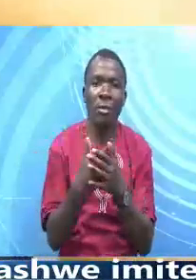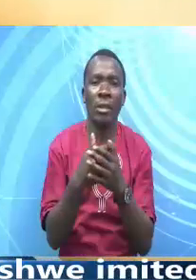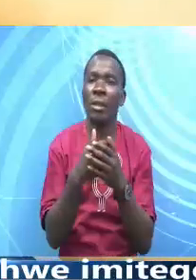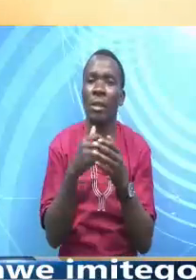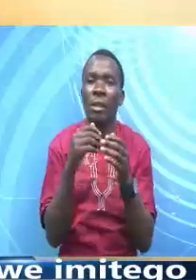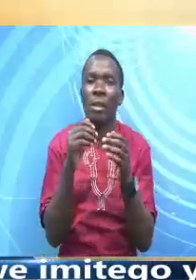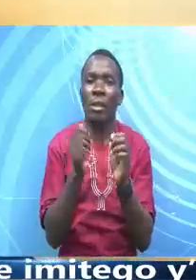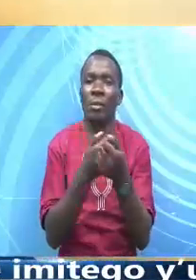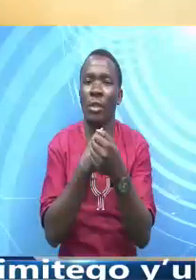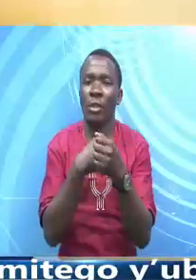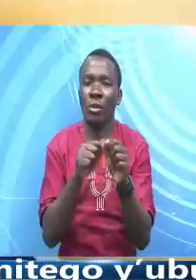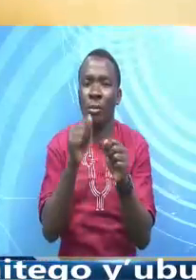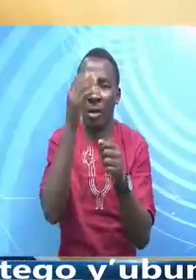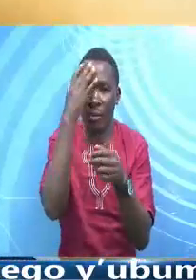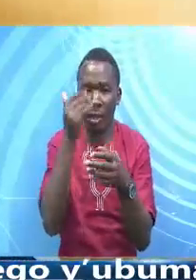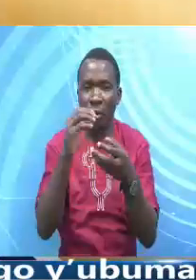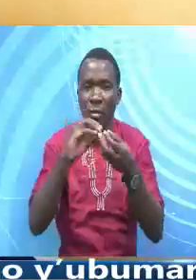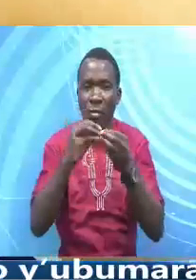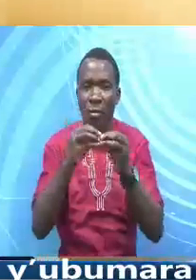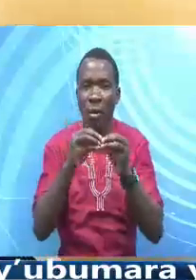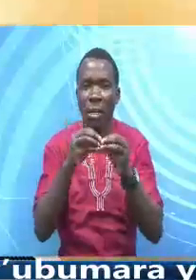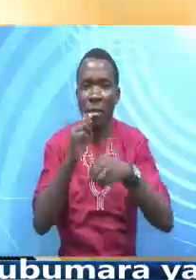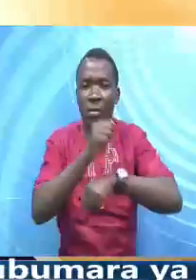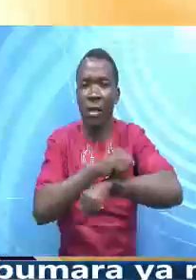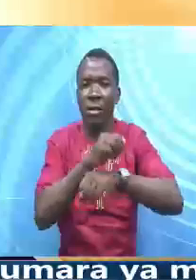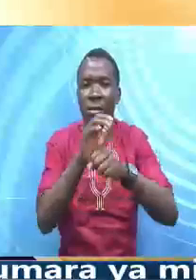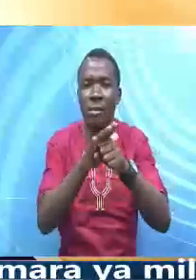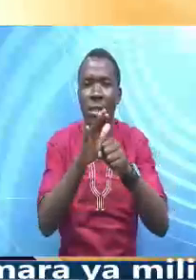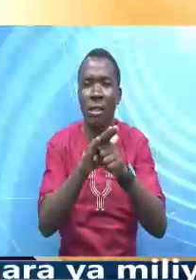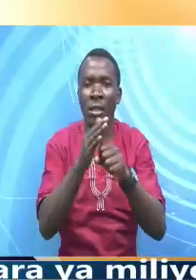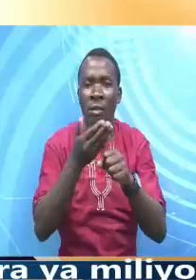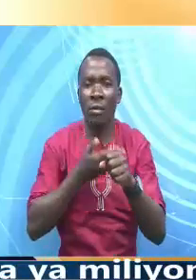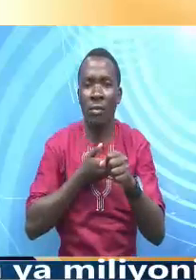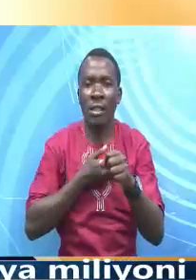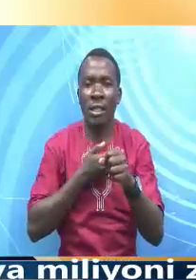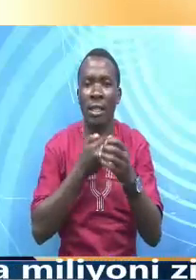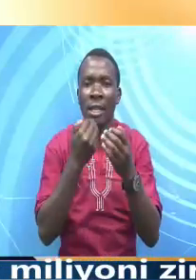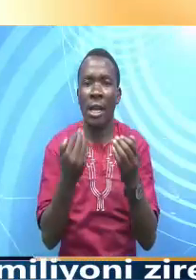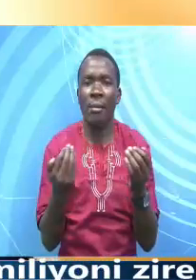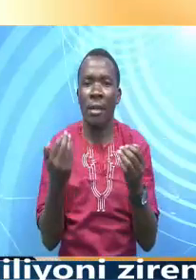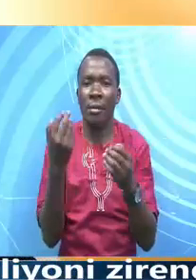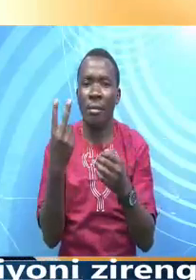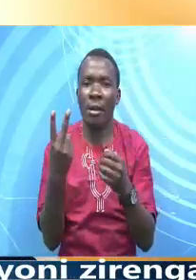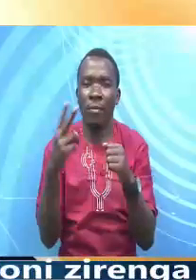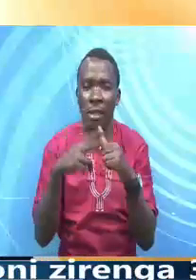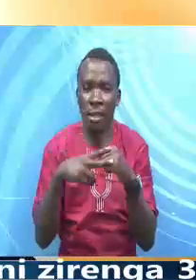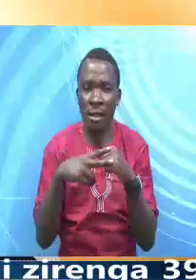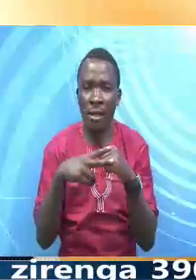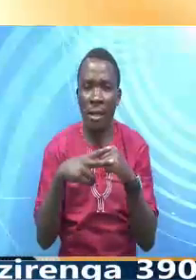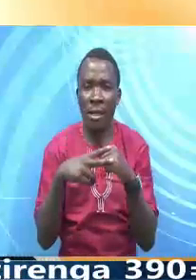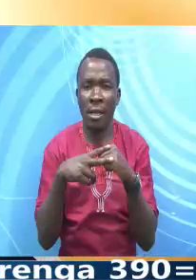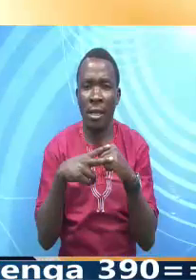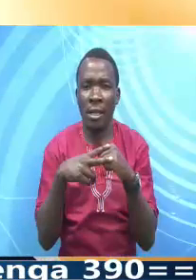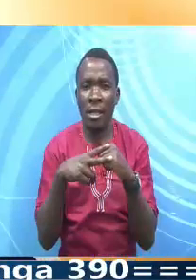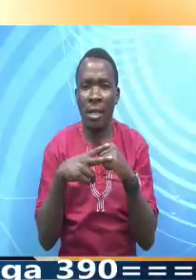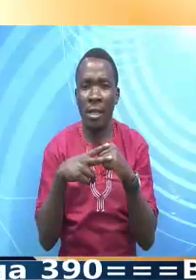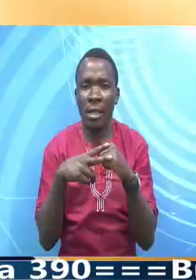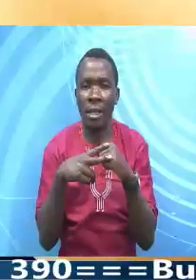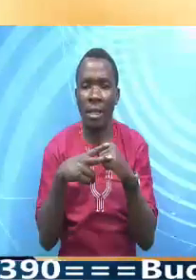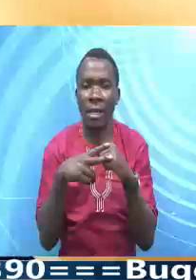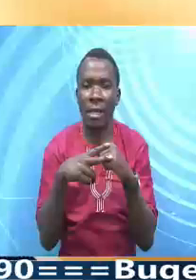kuko umubare w'abanyeshuri dufite dufite abana kugeza 2027 badafitiye n'amakuru